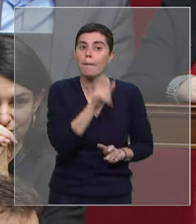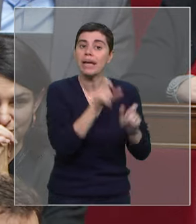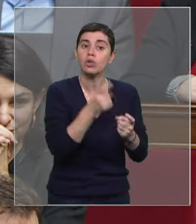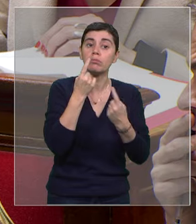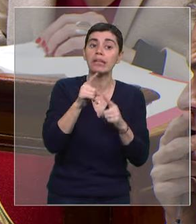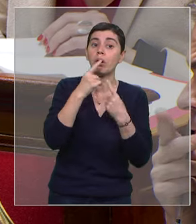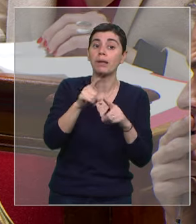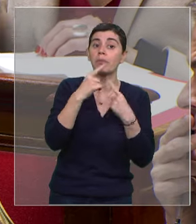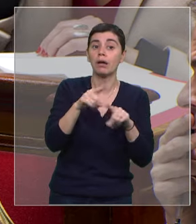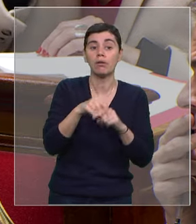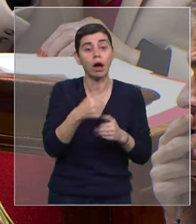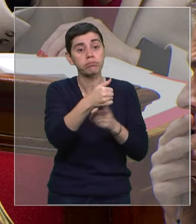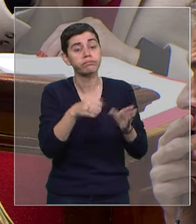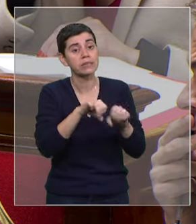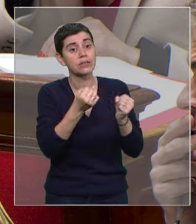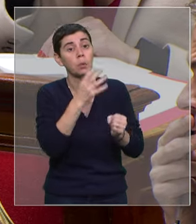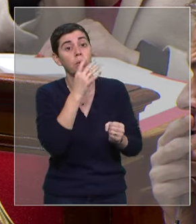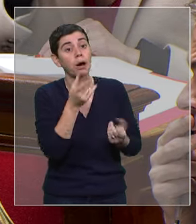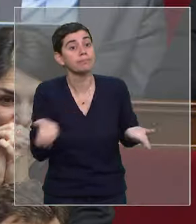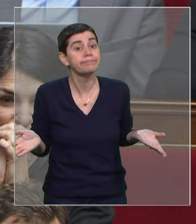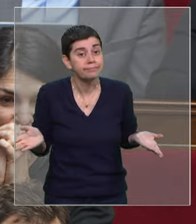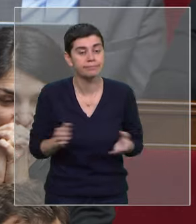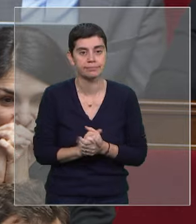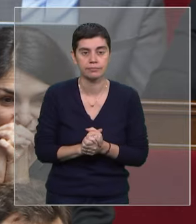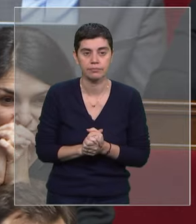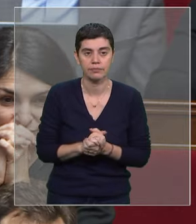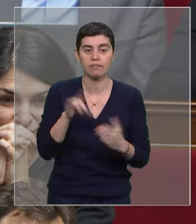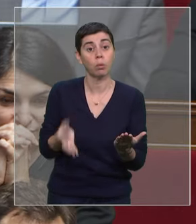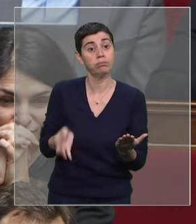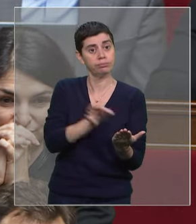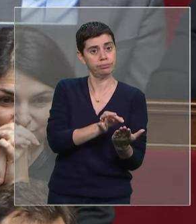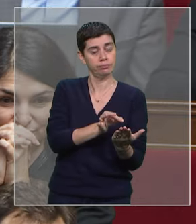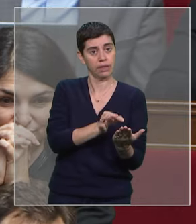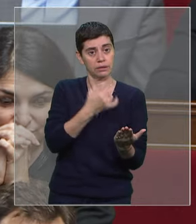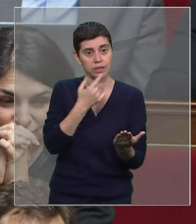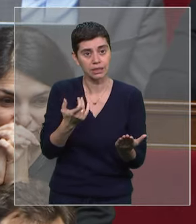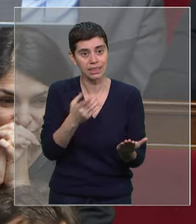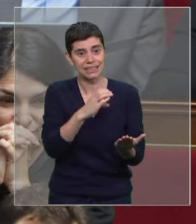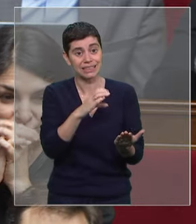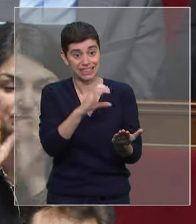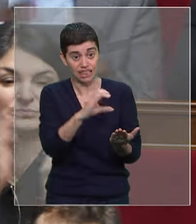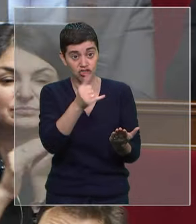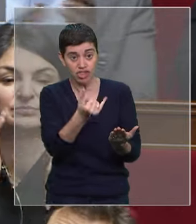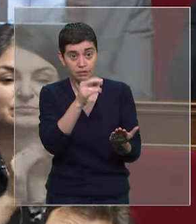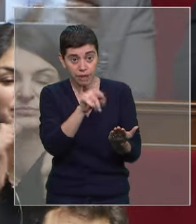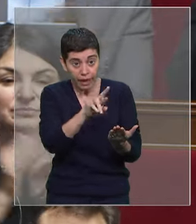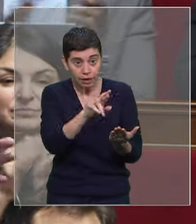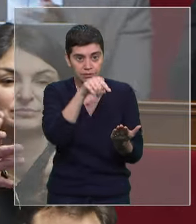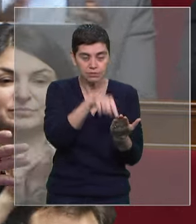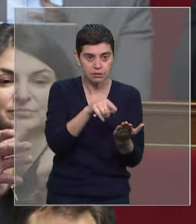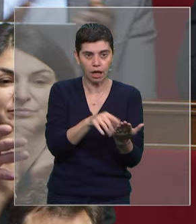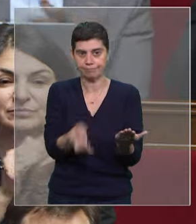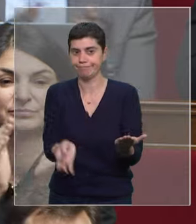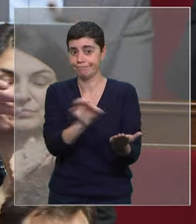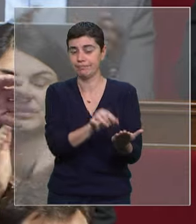pourvoir en cassation du fait de la procédure de la CJR. S'il y a une page à tourner, c'est celle de la CJR, qui a fait la démonstration de son